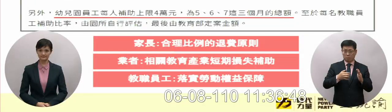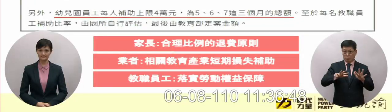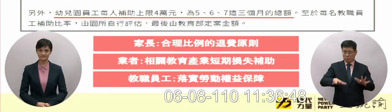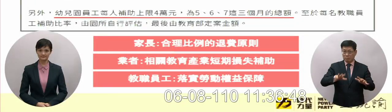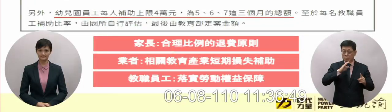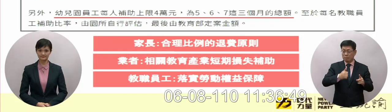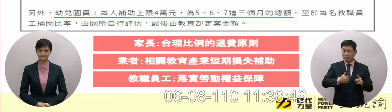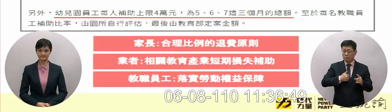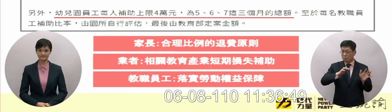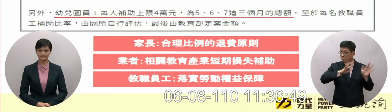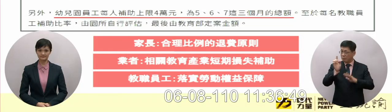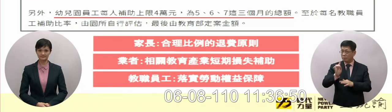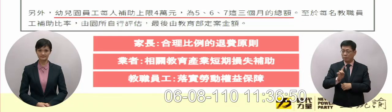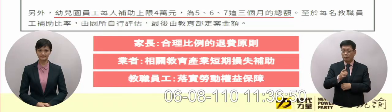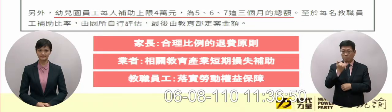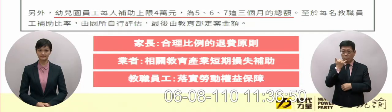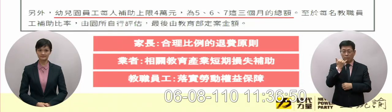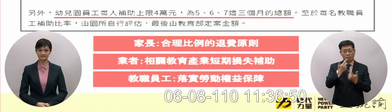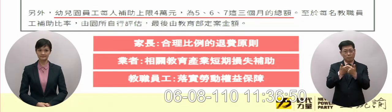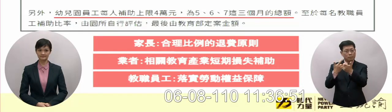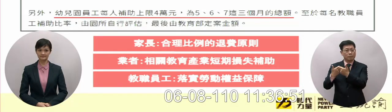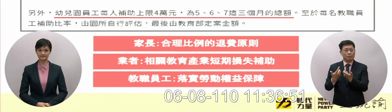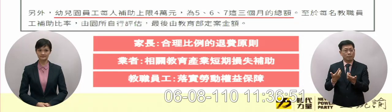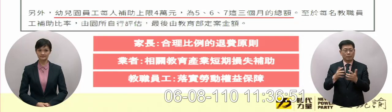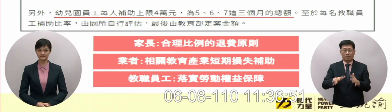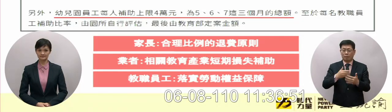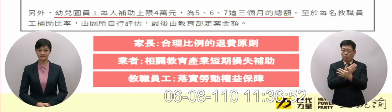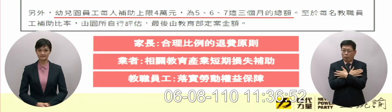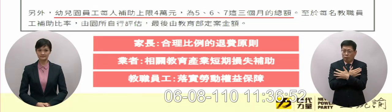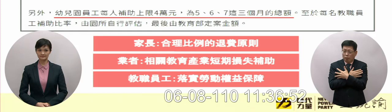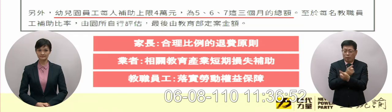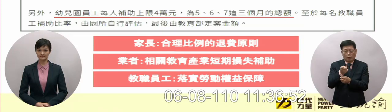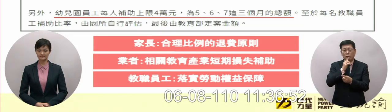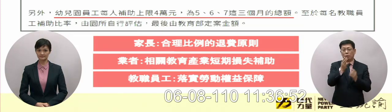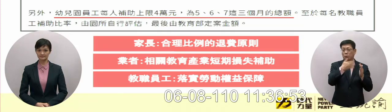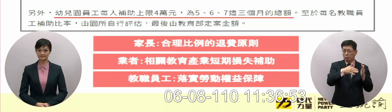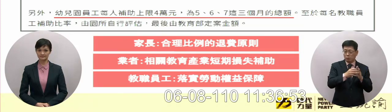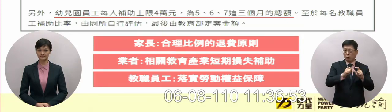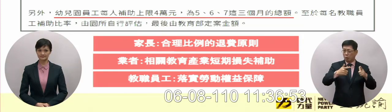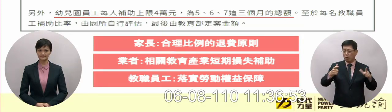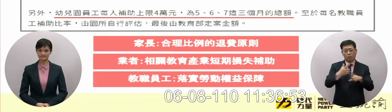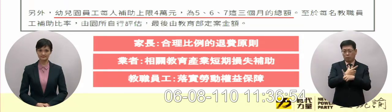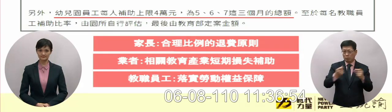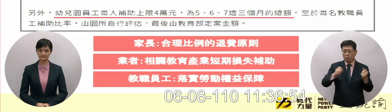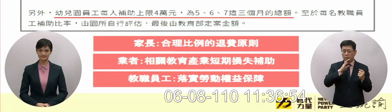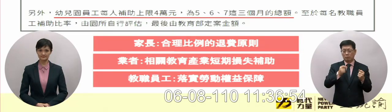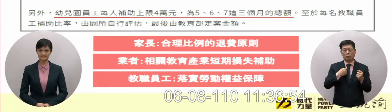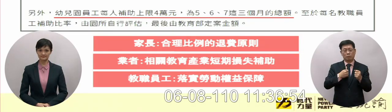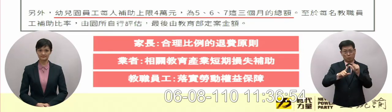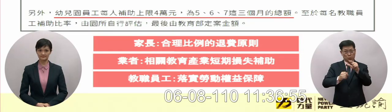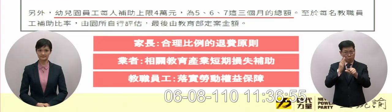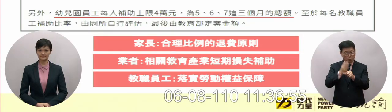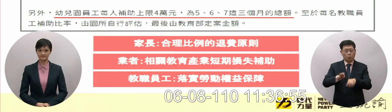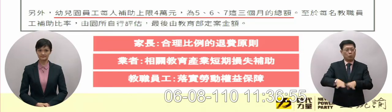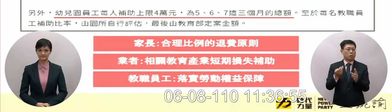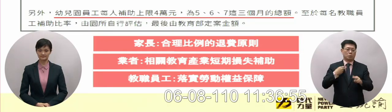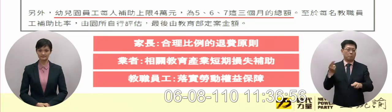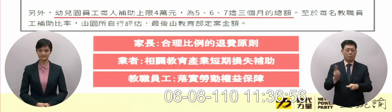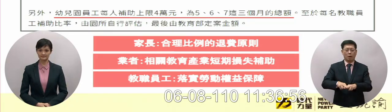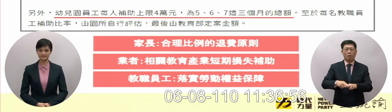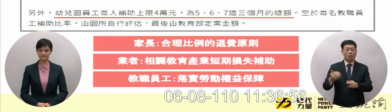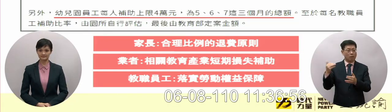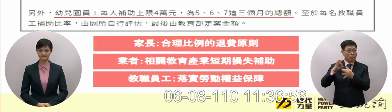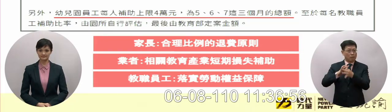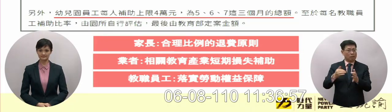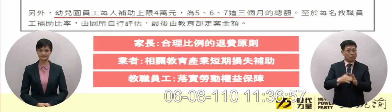说现在实际上的情况是怎么样来做处理的？因为现在幼儿园和学校各级学校其实都是在这个5月中就开始做停课，然后一